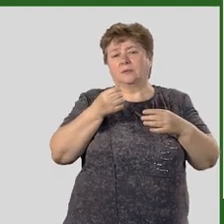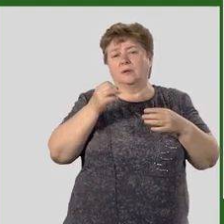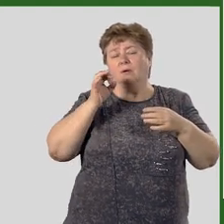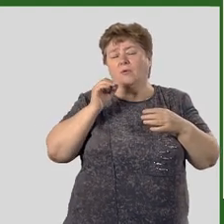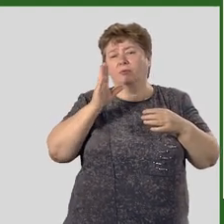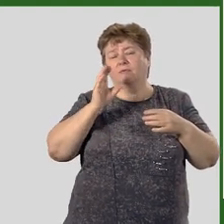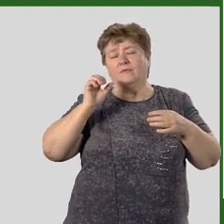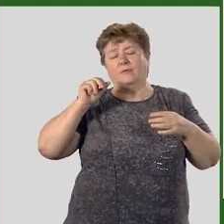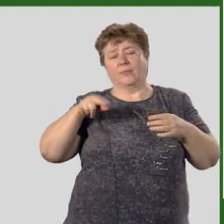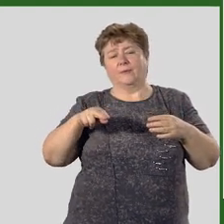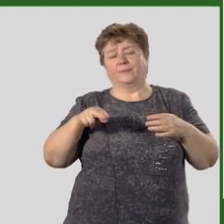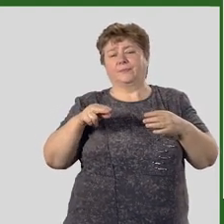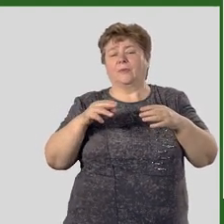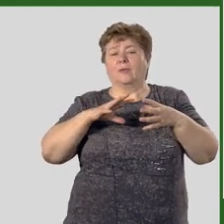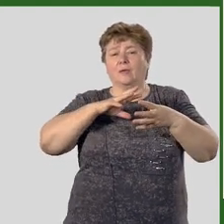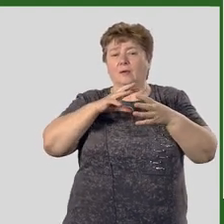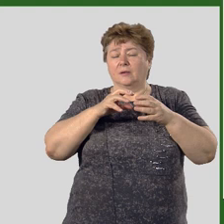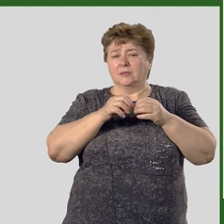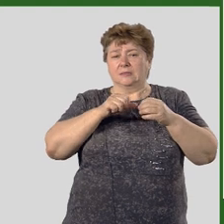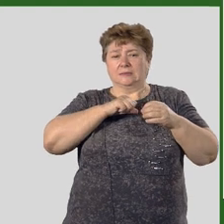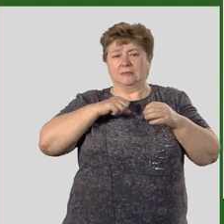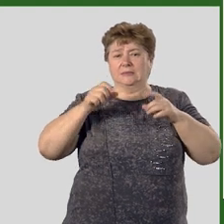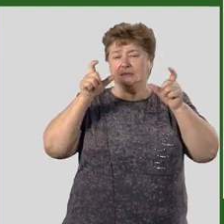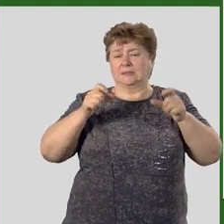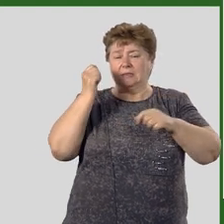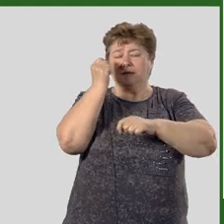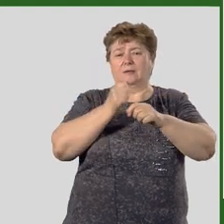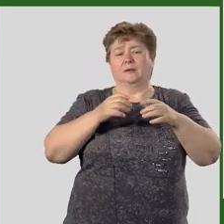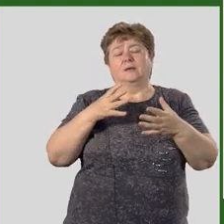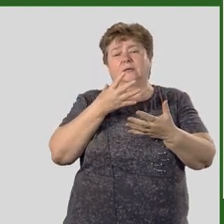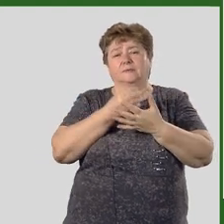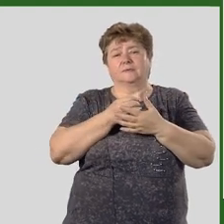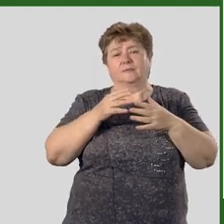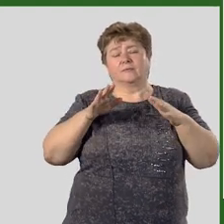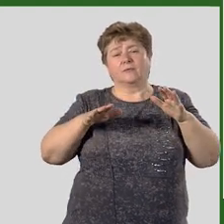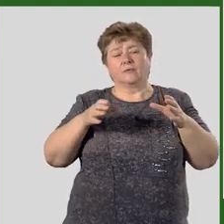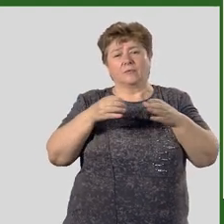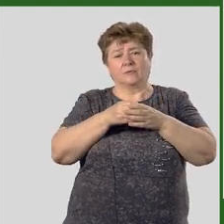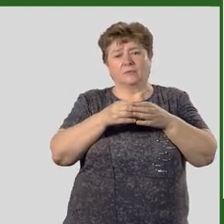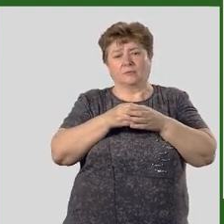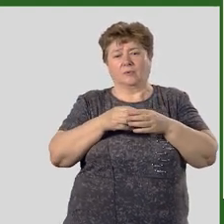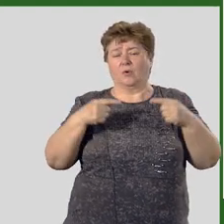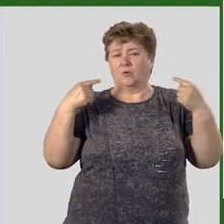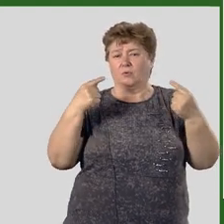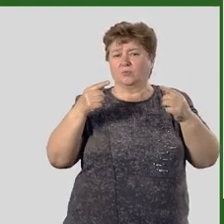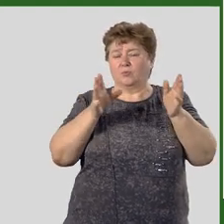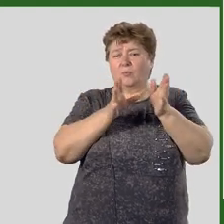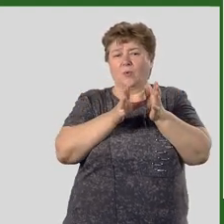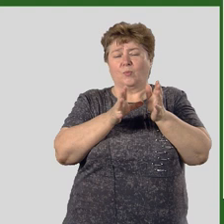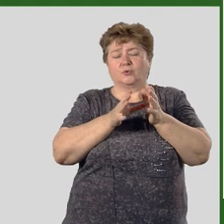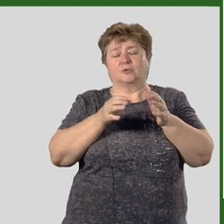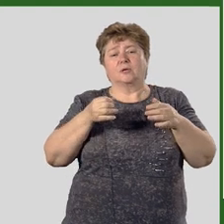от ВВП. Тем самым трудовые мигранты являются своего рода крупнейшими инвесторами